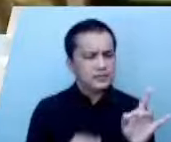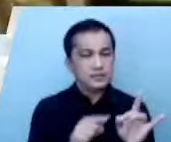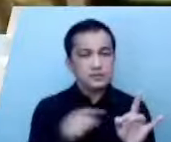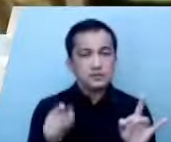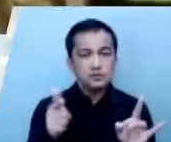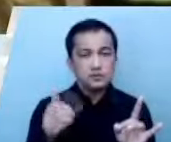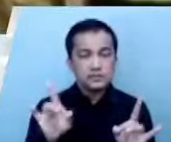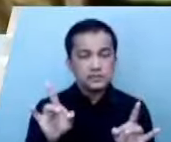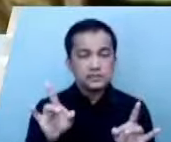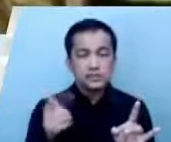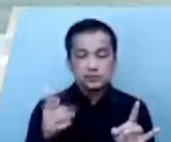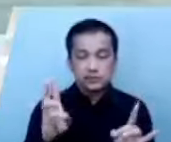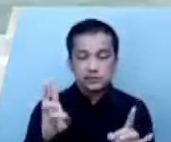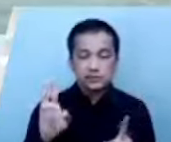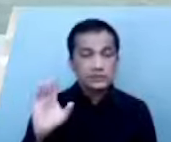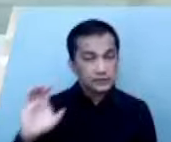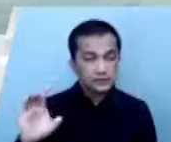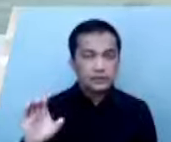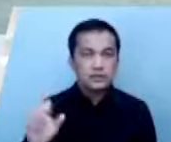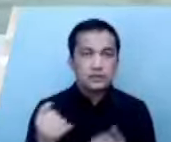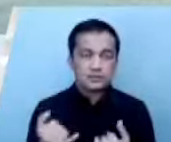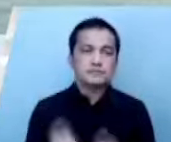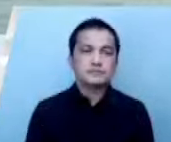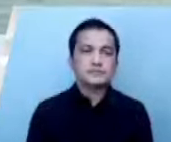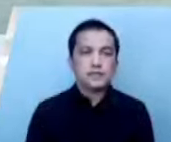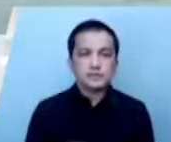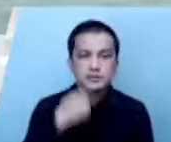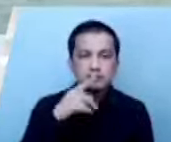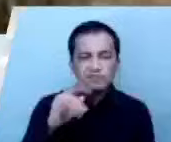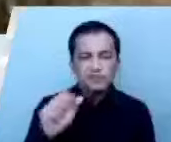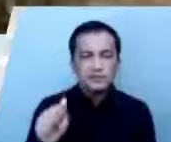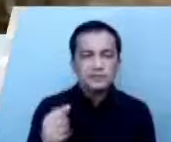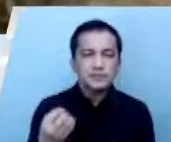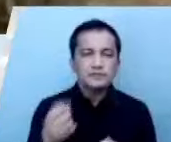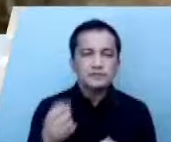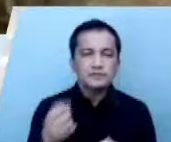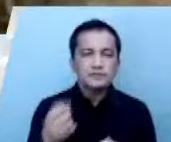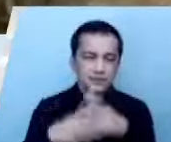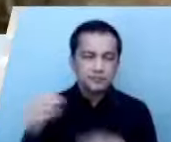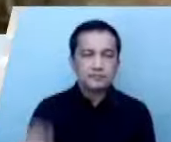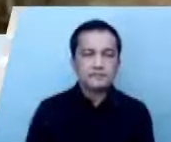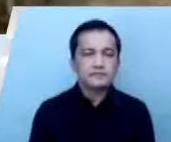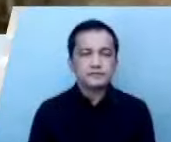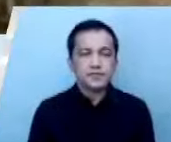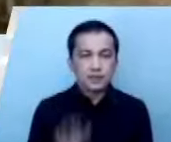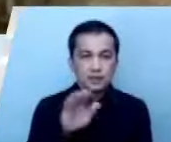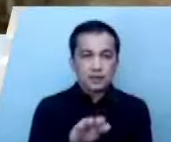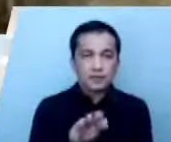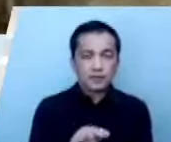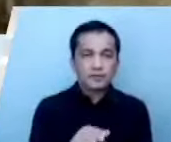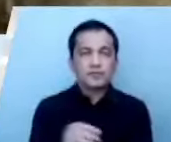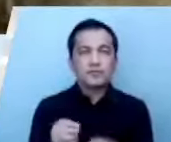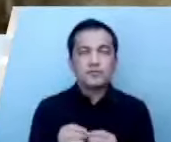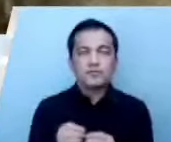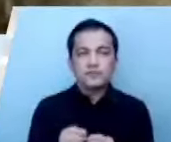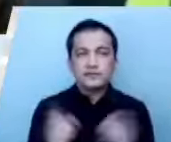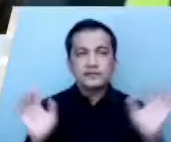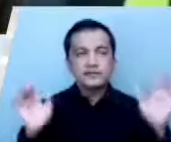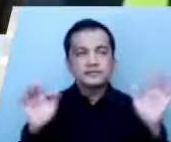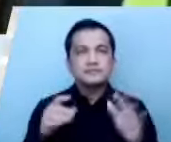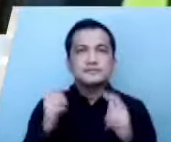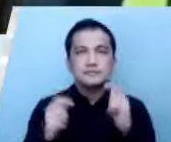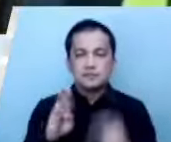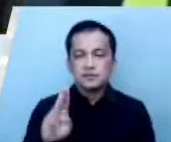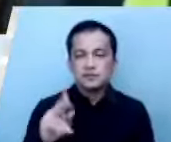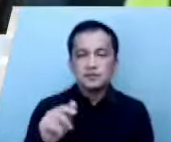ngayong araw ayon sa PAGASA. Kaya naman maraming turista ang nasa labas. Pagdating ng hapon, lalo pang kumapal ang turista sa Burnham Park.